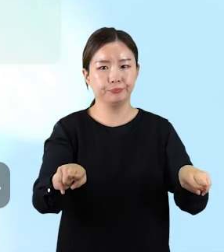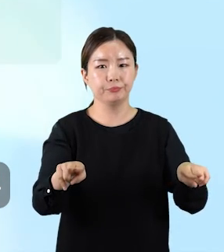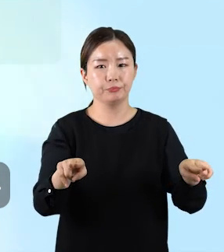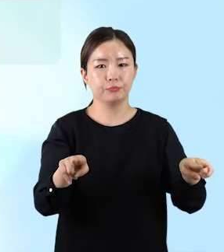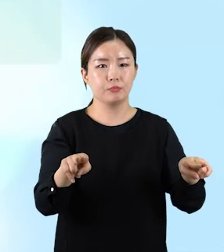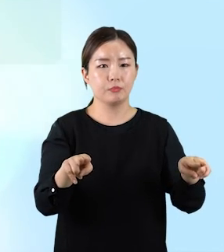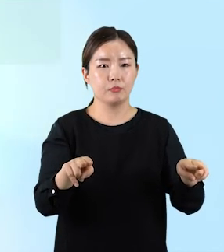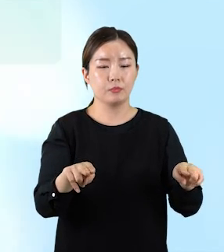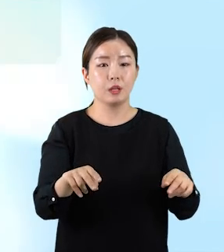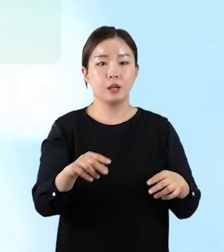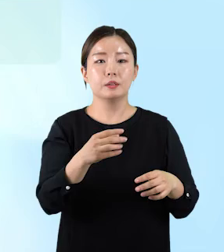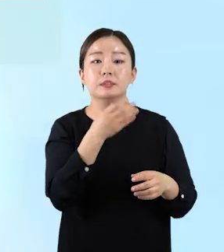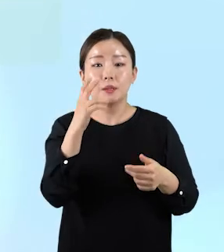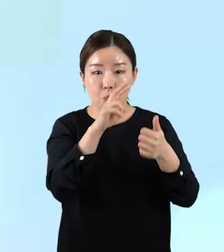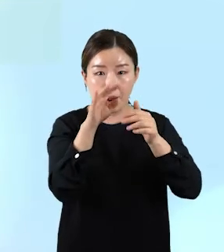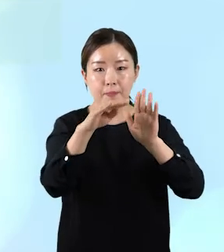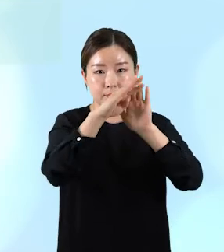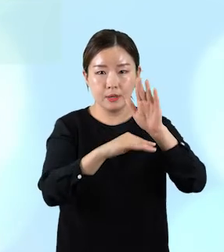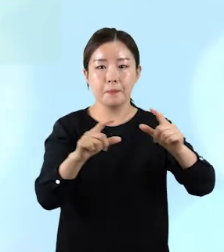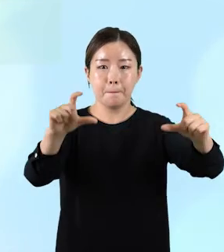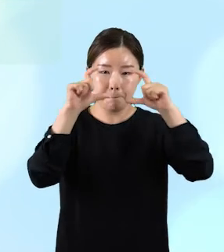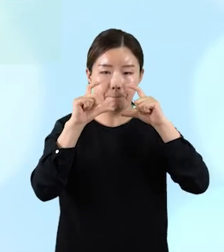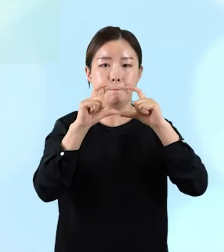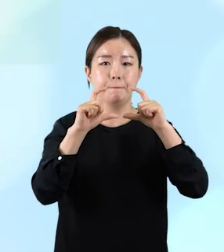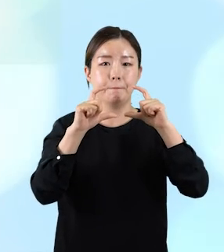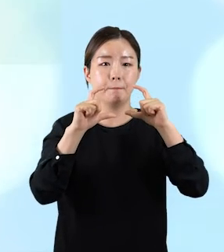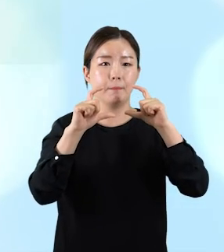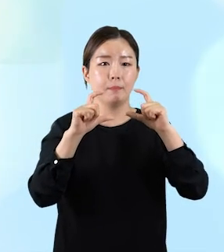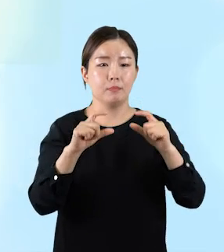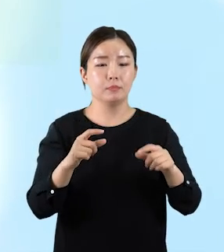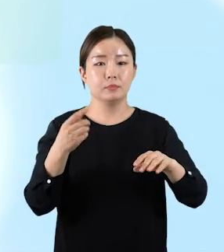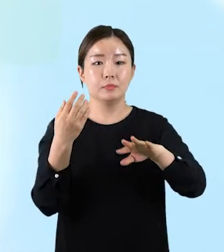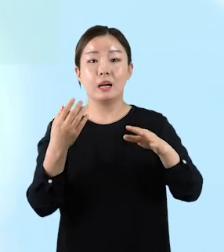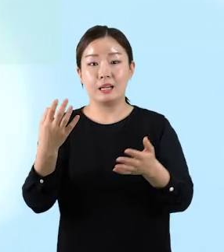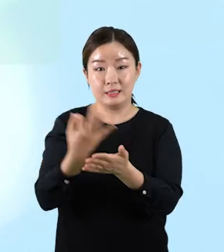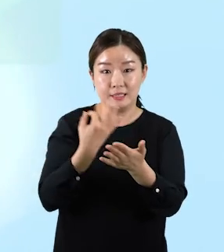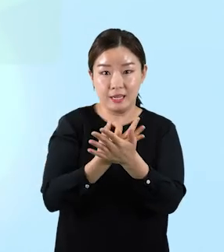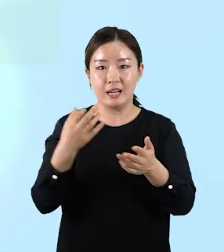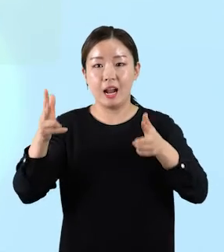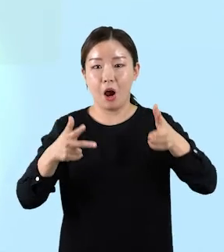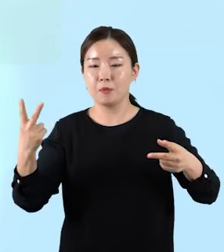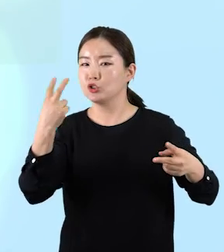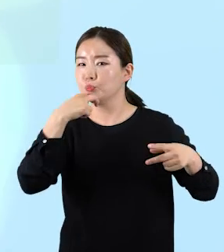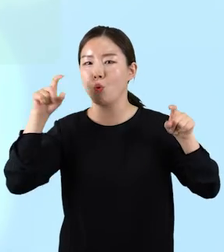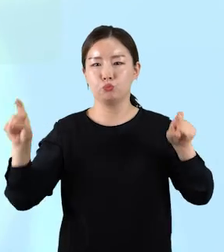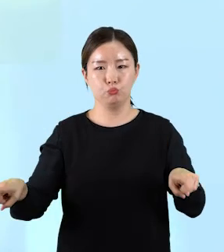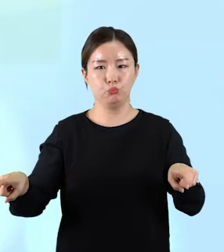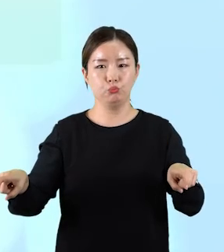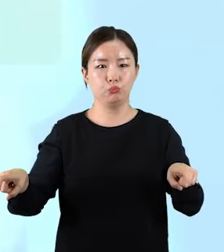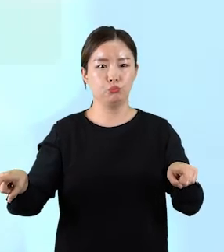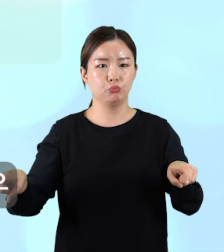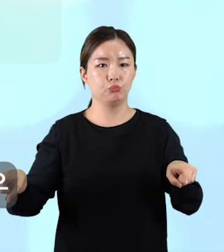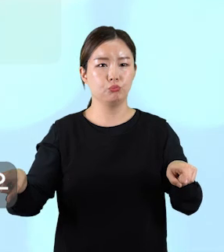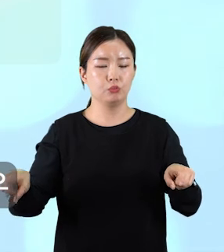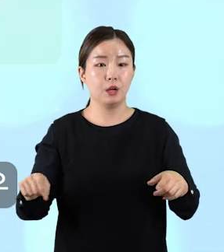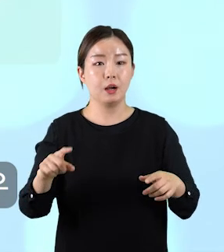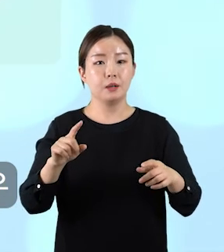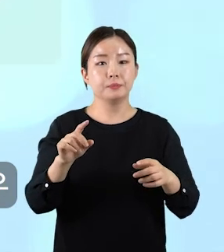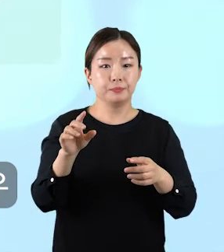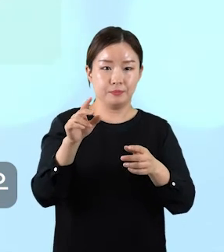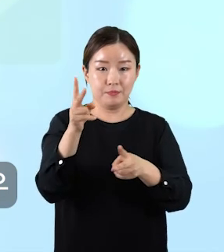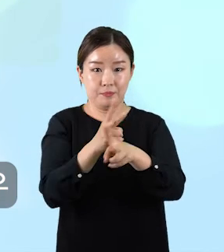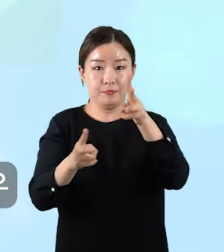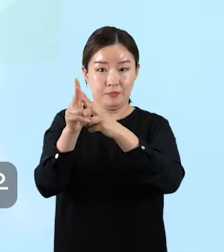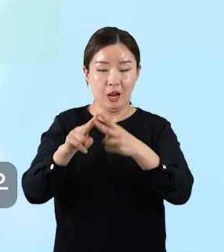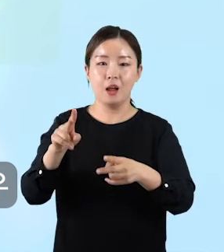경우 장기 요양 등급 판정을 받은 경우 타 재정지원 일자리 사업에 중복 참여한 경우 반복 참여